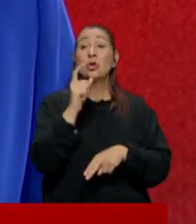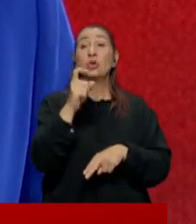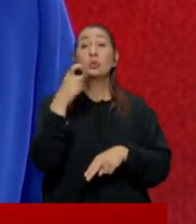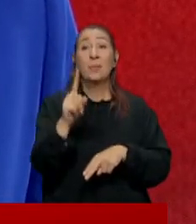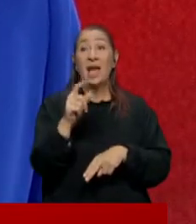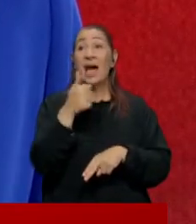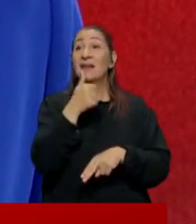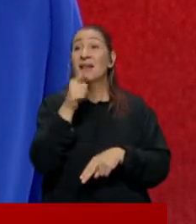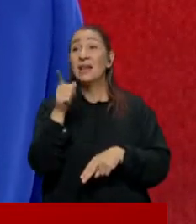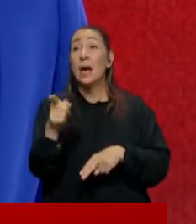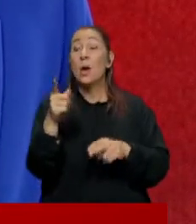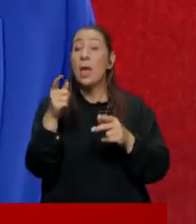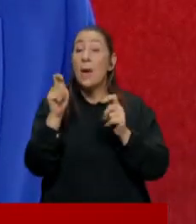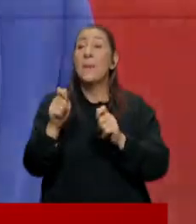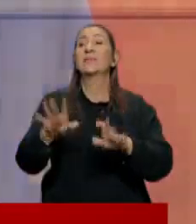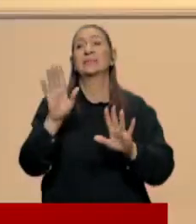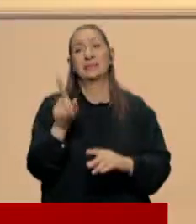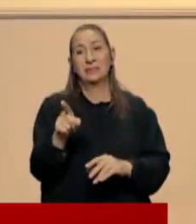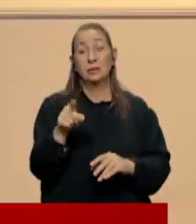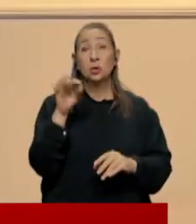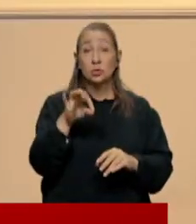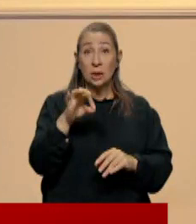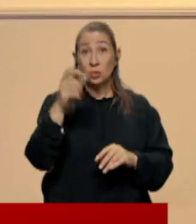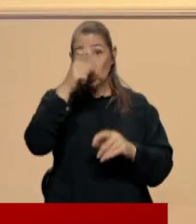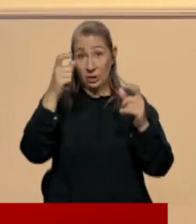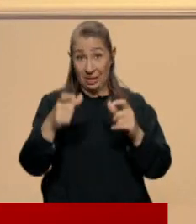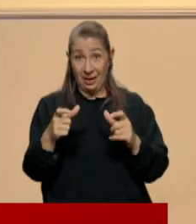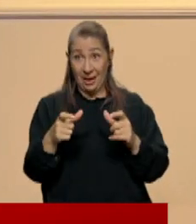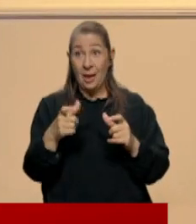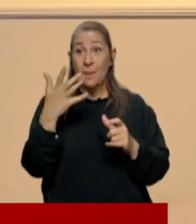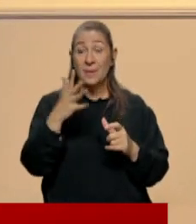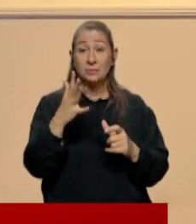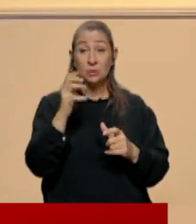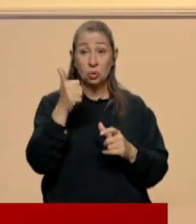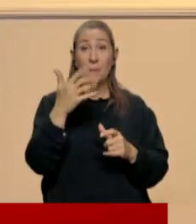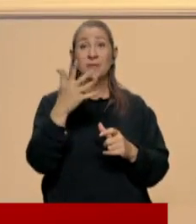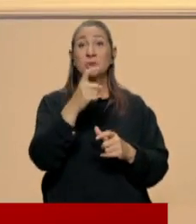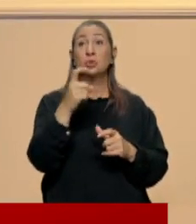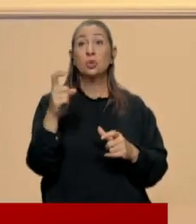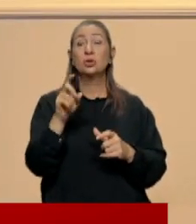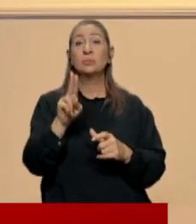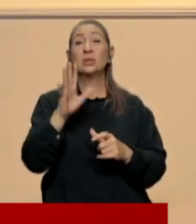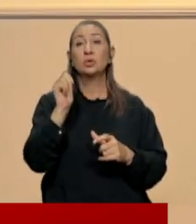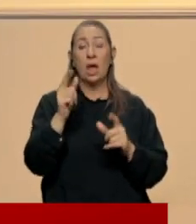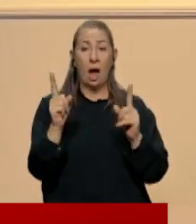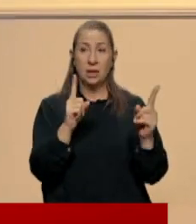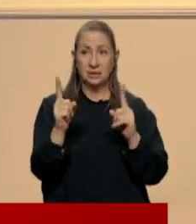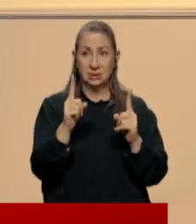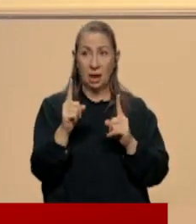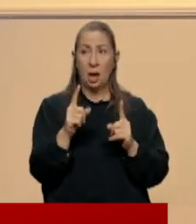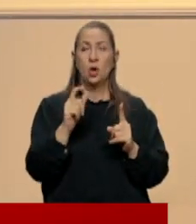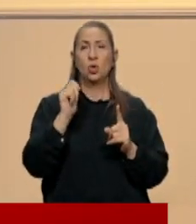9.000'i erkeklere uygulayamazsınız şu anda ülkemizde 5000 günde 5.975 gün arasında